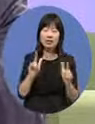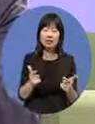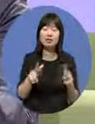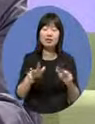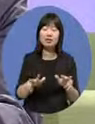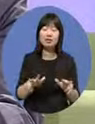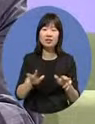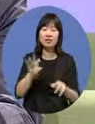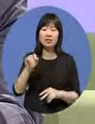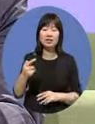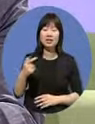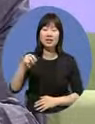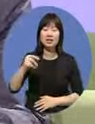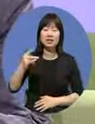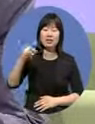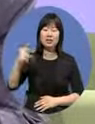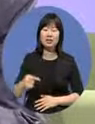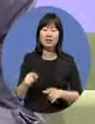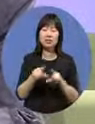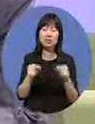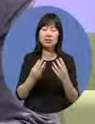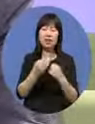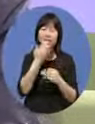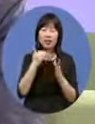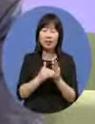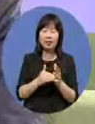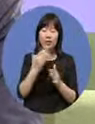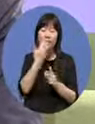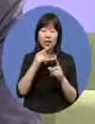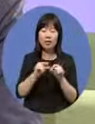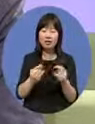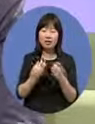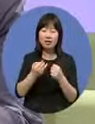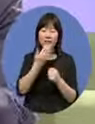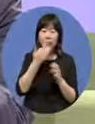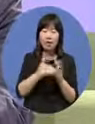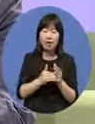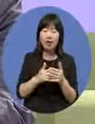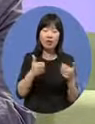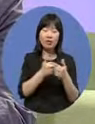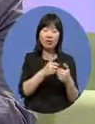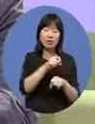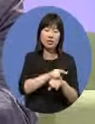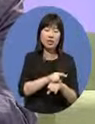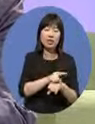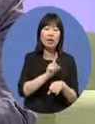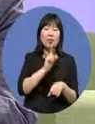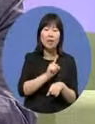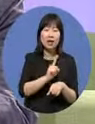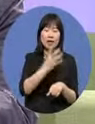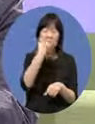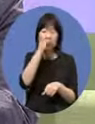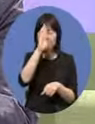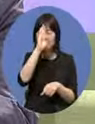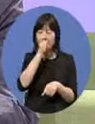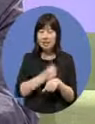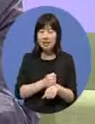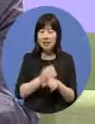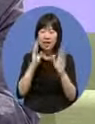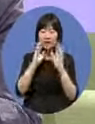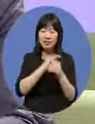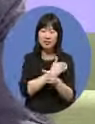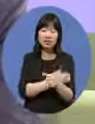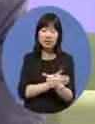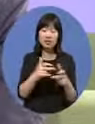이렇게 인스턴트 음식을 많이 먹고 그 단 음식을 많이 먹는 아이들이 나타나는 공격적인 성향, 우울증, 학습 능력 장애